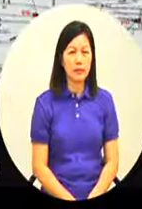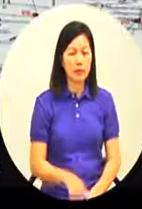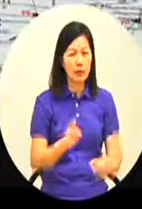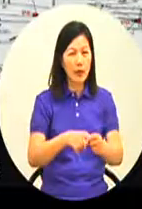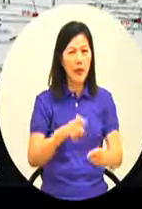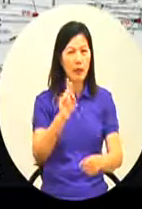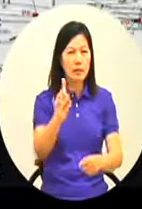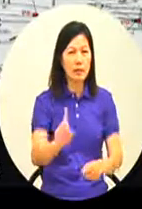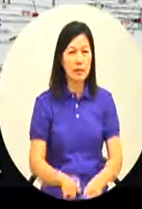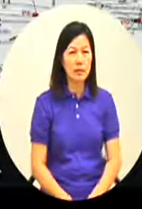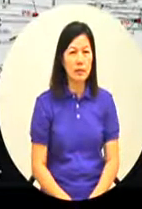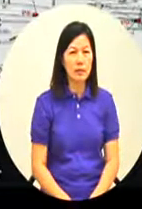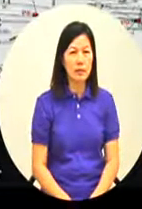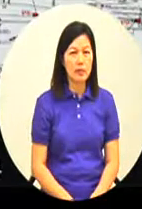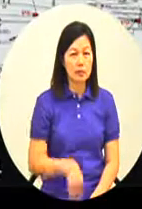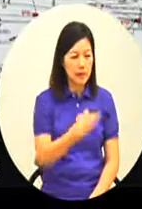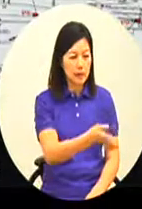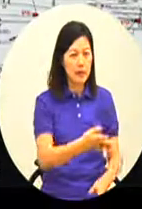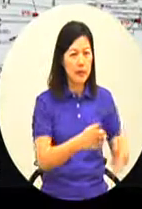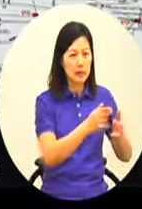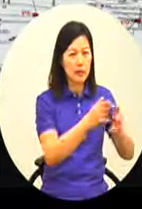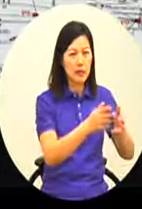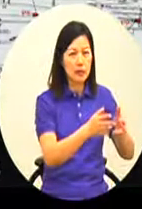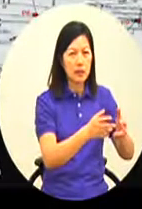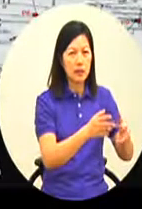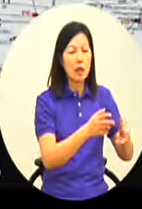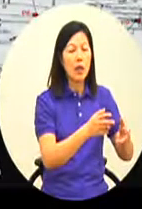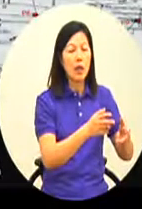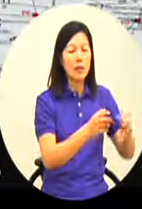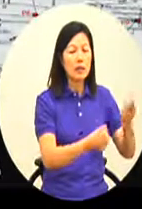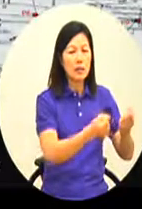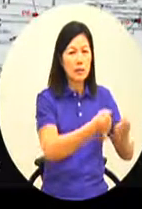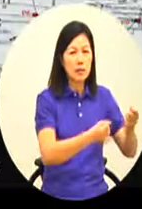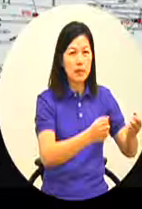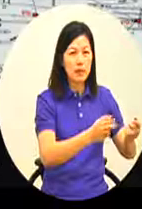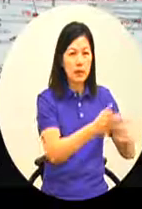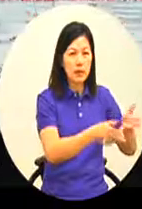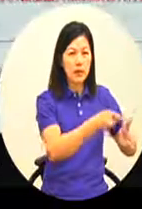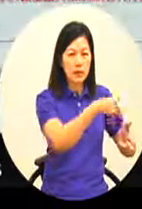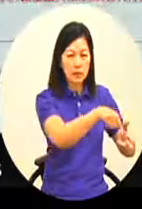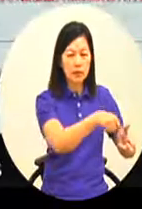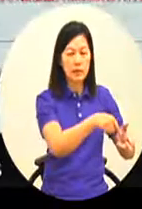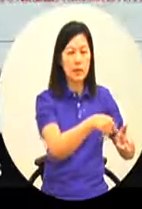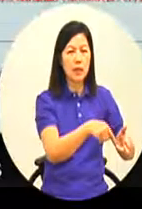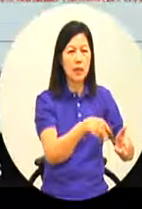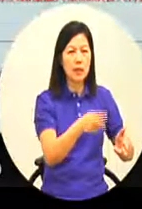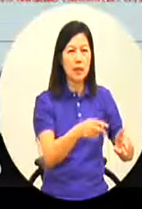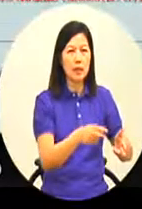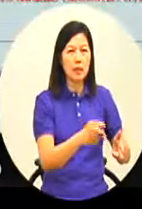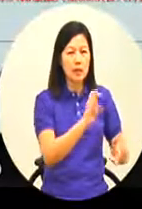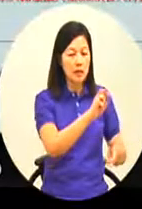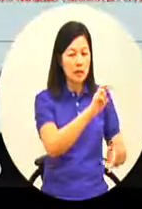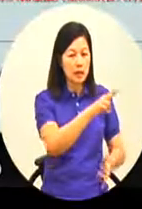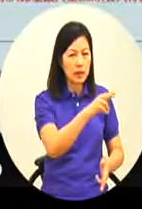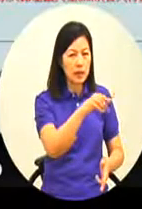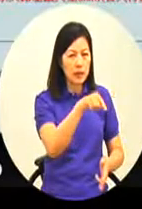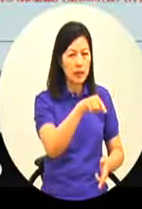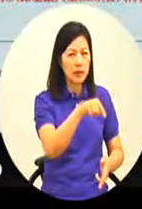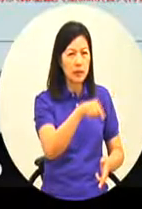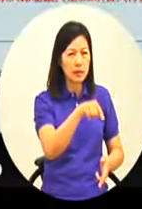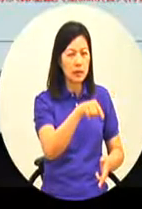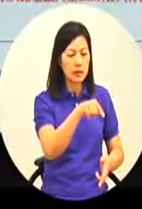是要让旁边这个车厂的进出可以比较顺利，所以他的落墩从22只落墩改成12只落